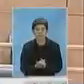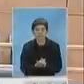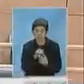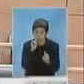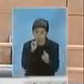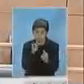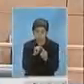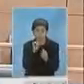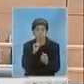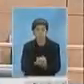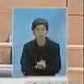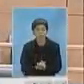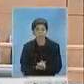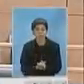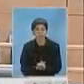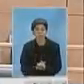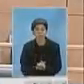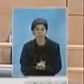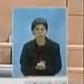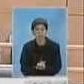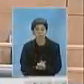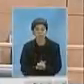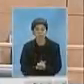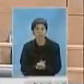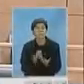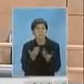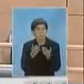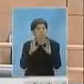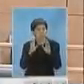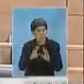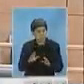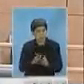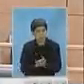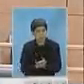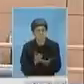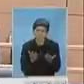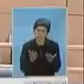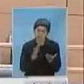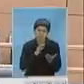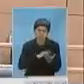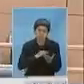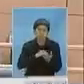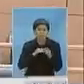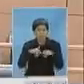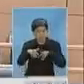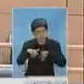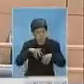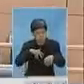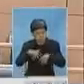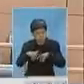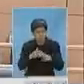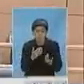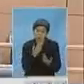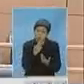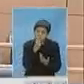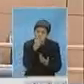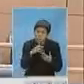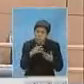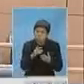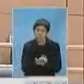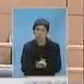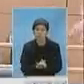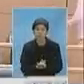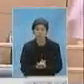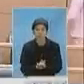ตรงเป๊ะไอ้เหล่านี้แหละครับมันทำให้ประชาชนที่เ้าเฝ้ามองสถานการณ์